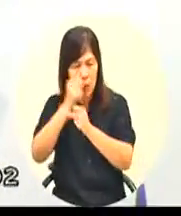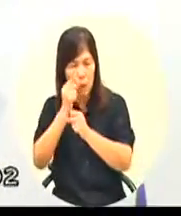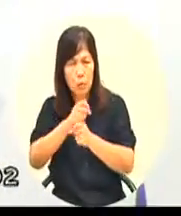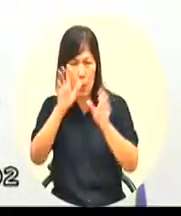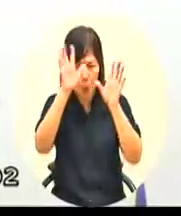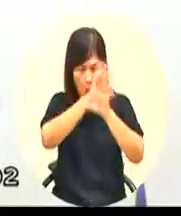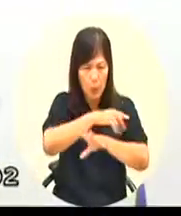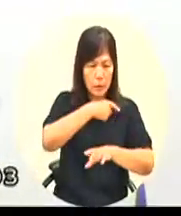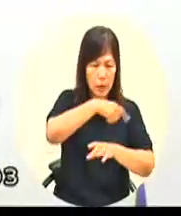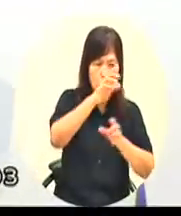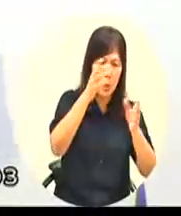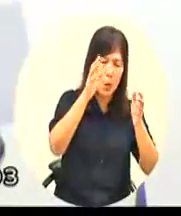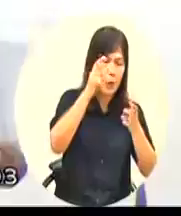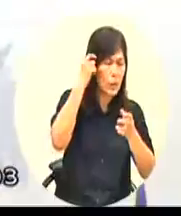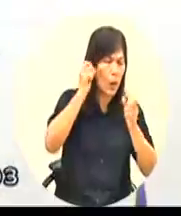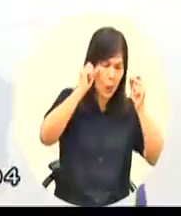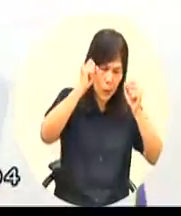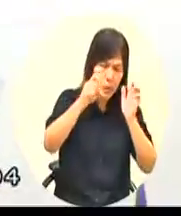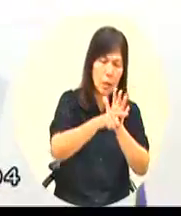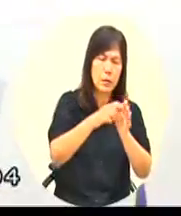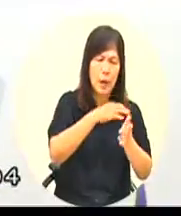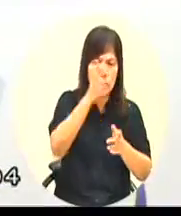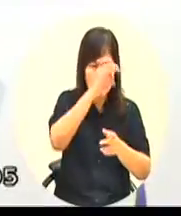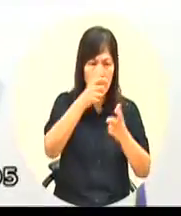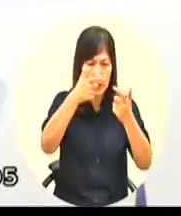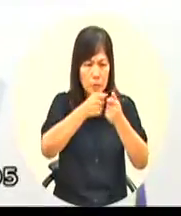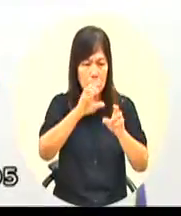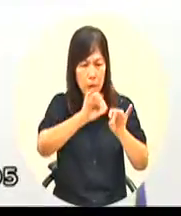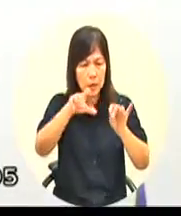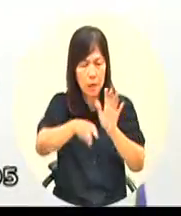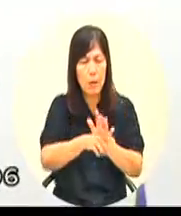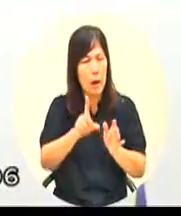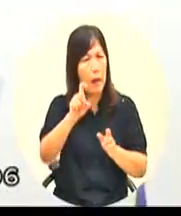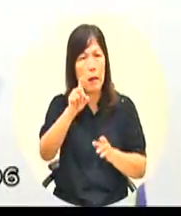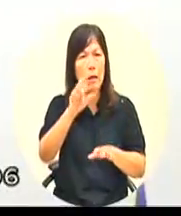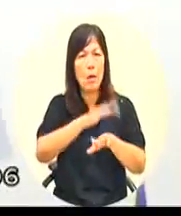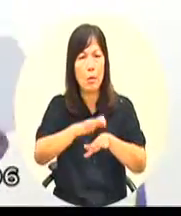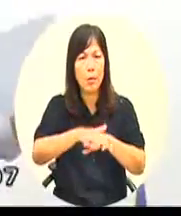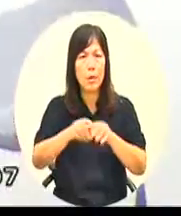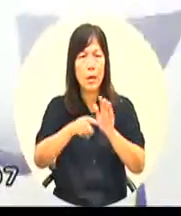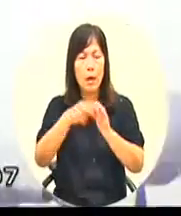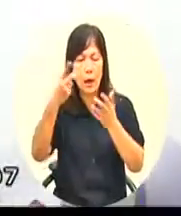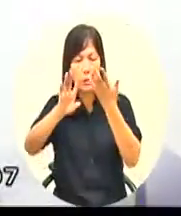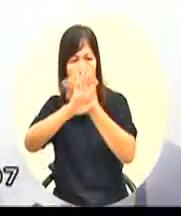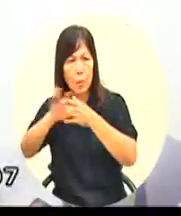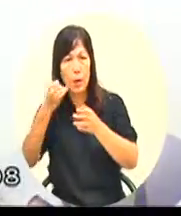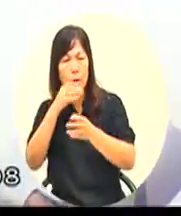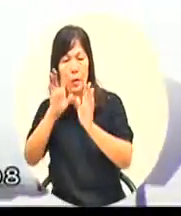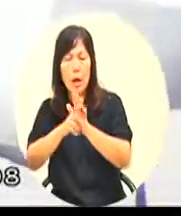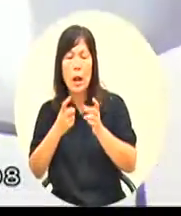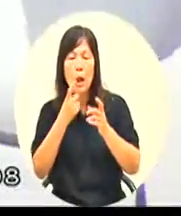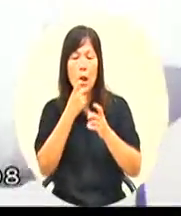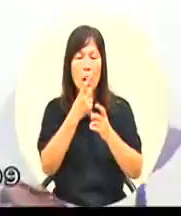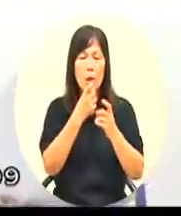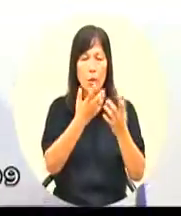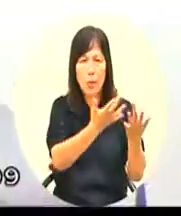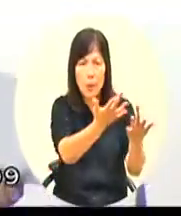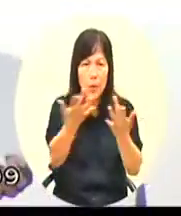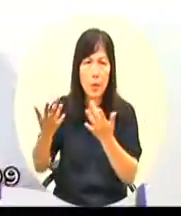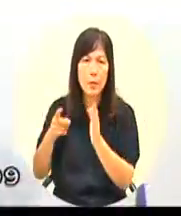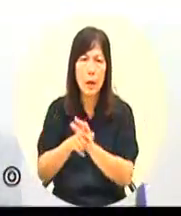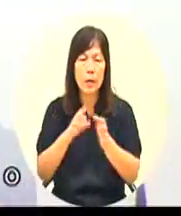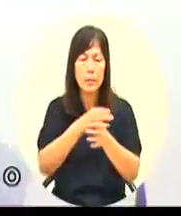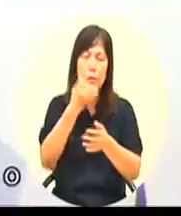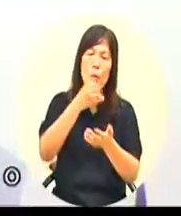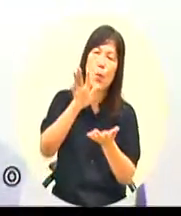东楠梓真的很难找到一个适当的地方可以去休闲，或者是外面可以作为一个绿美化，让我们的市民可以在